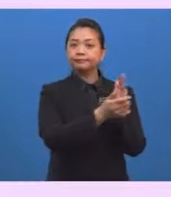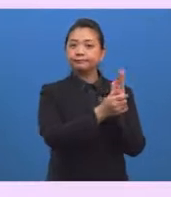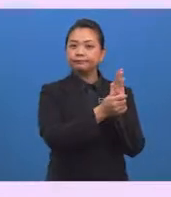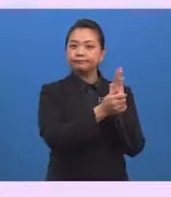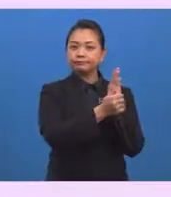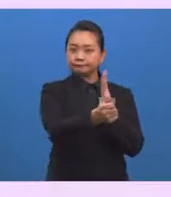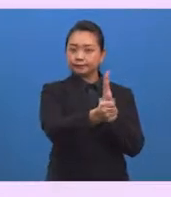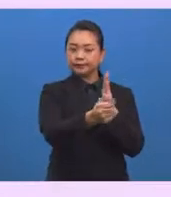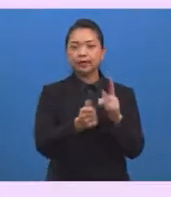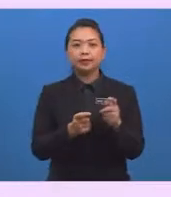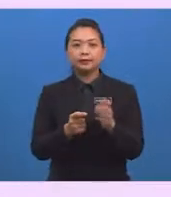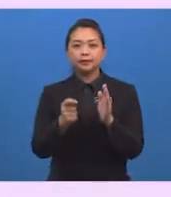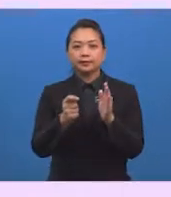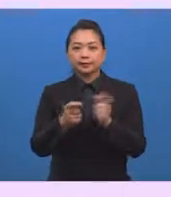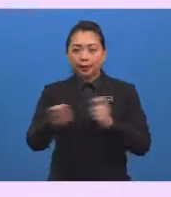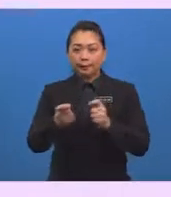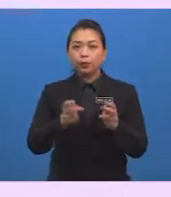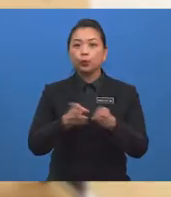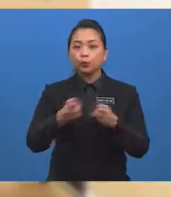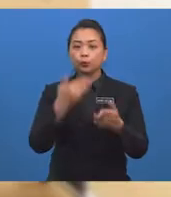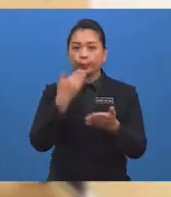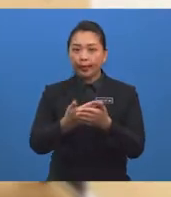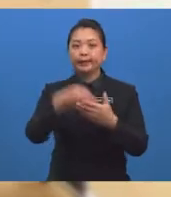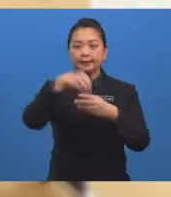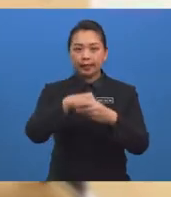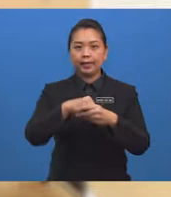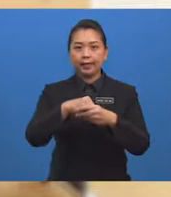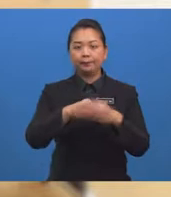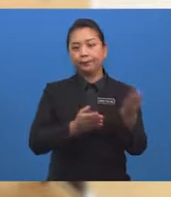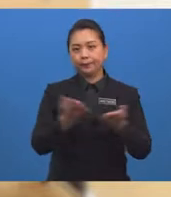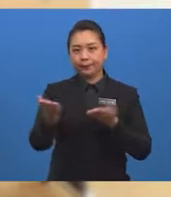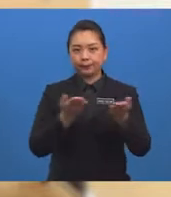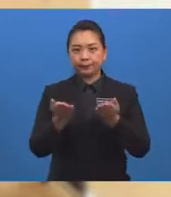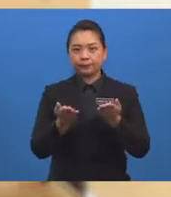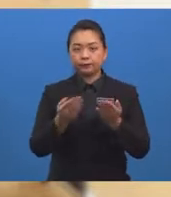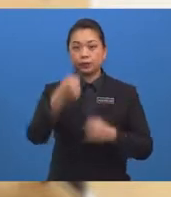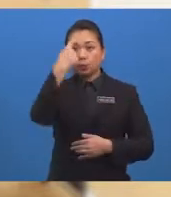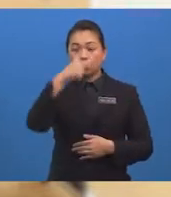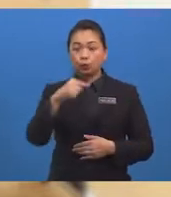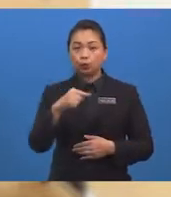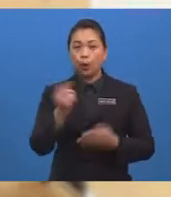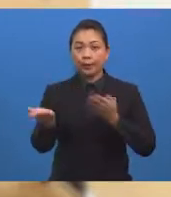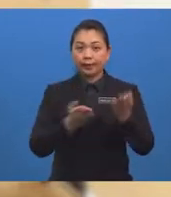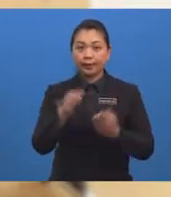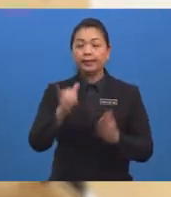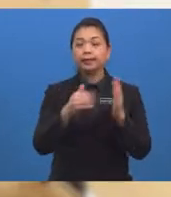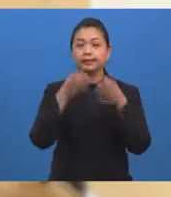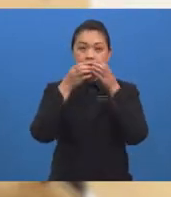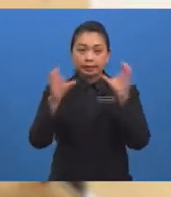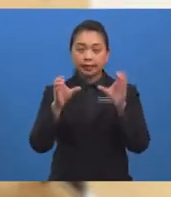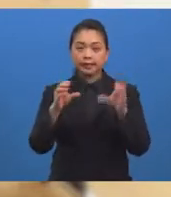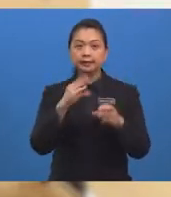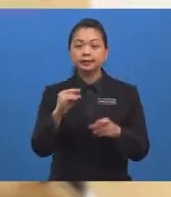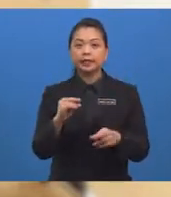dan tadbir urus baik dalam perkhidmatan. Bagi menjadikan perkhidmatan lebih cekap dan responsif, usaha-usaha